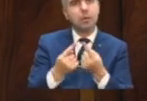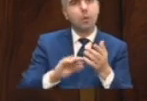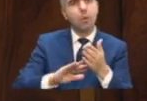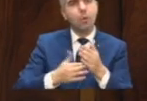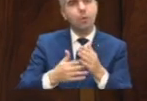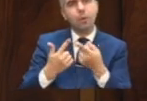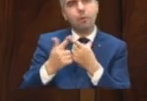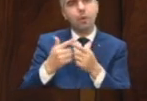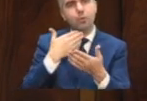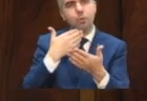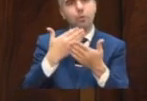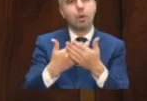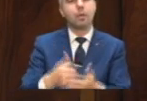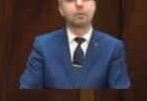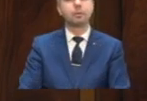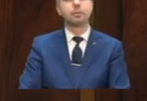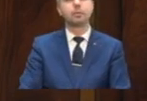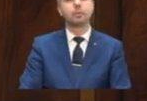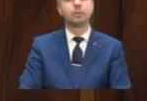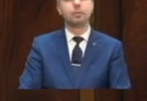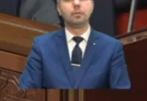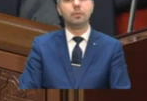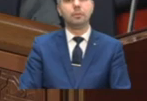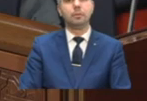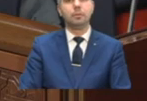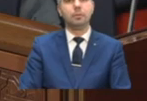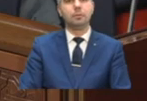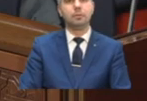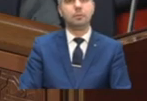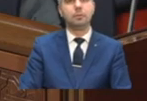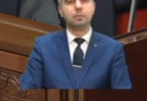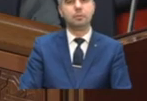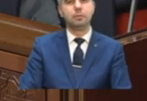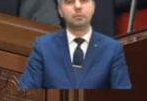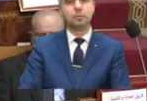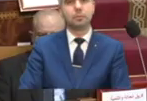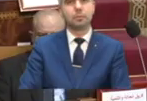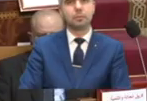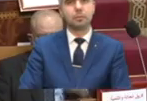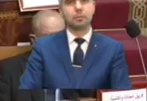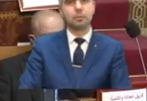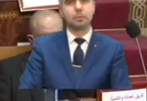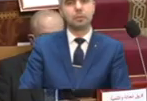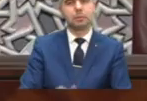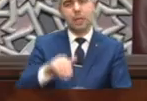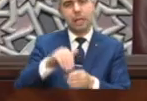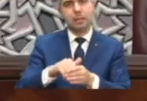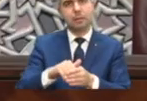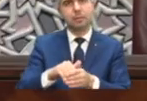من هاد الشيء. وشكرا. شكرا السيد النائب المحترم. مداخله المواليه للفريق